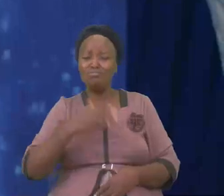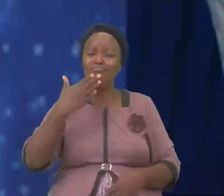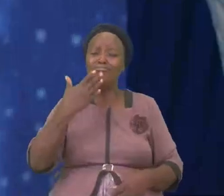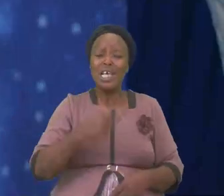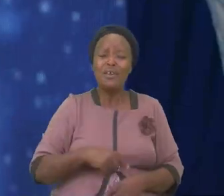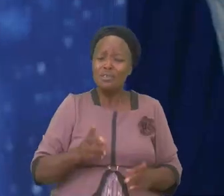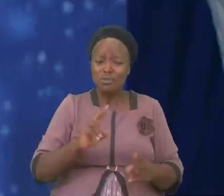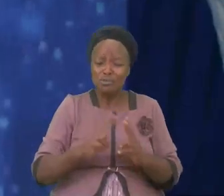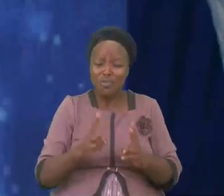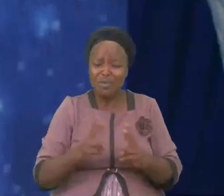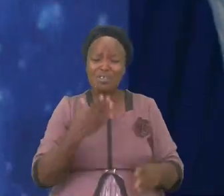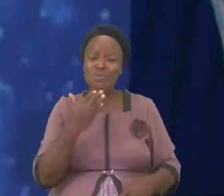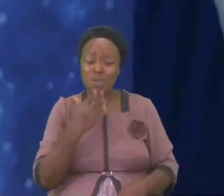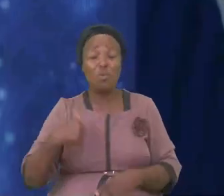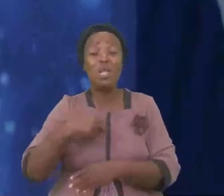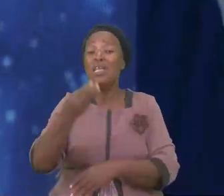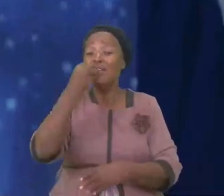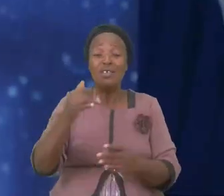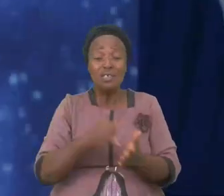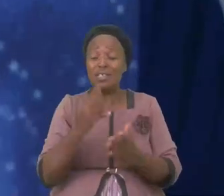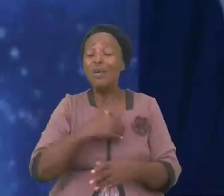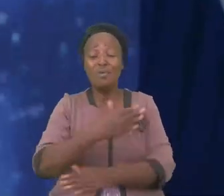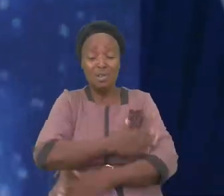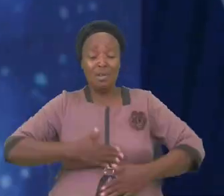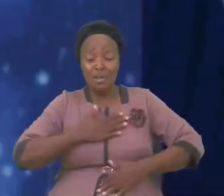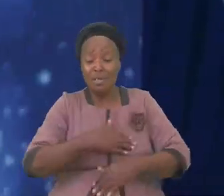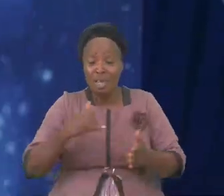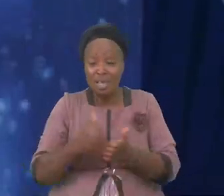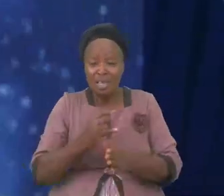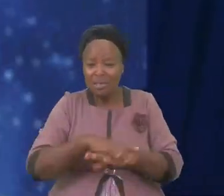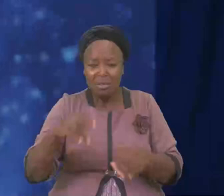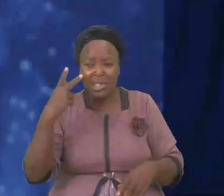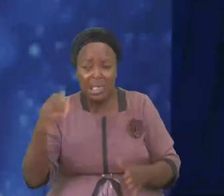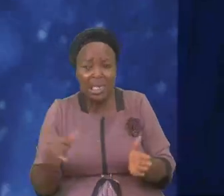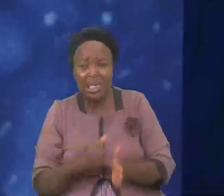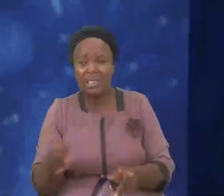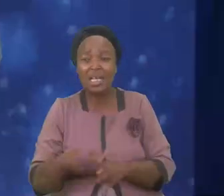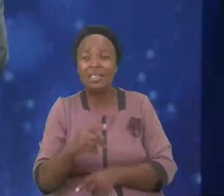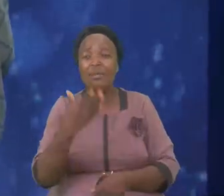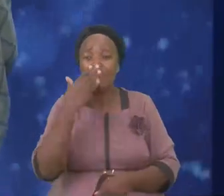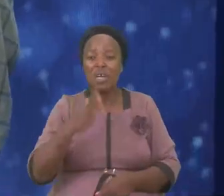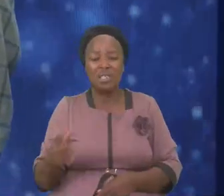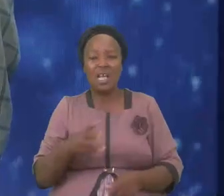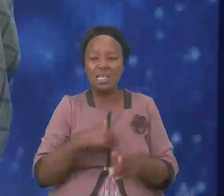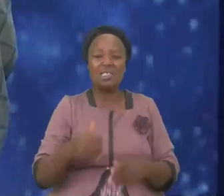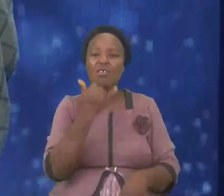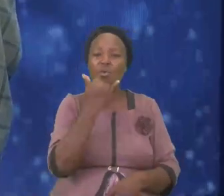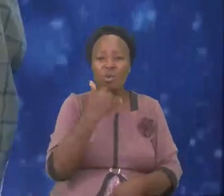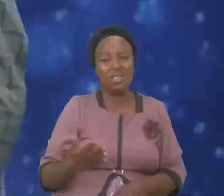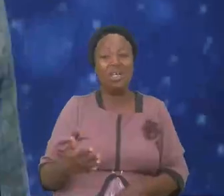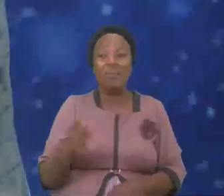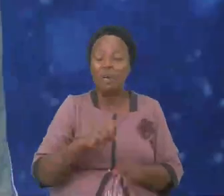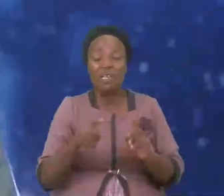nous mangeons la même chose, ils n'ont pas appelé ça souillure. Ils appellent ça, oh, nous mangeons